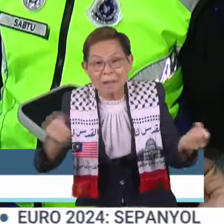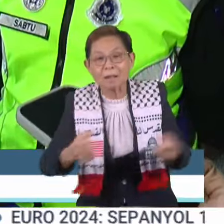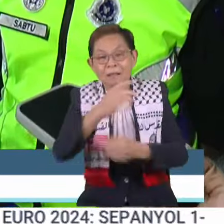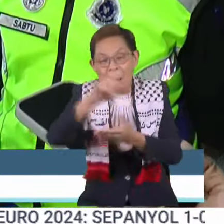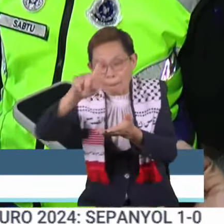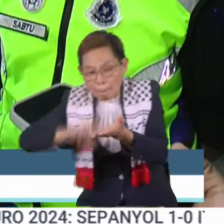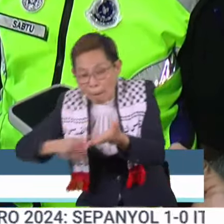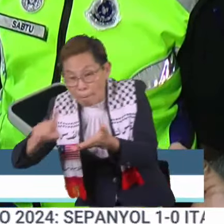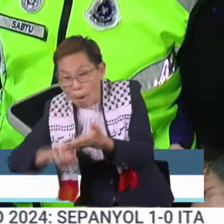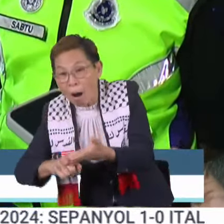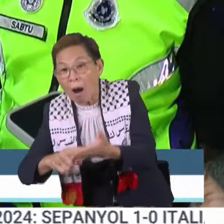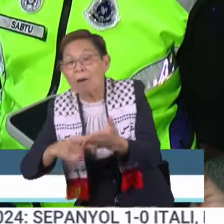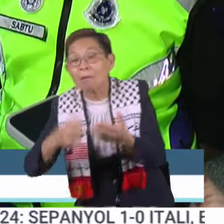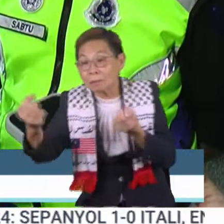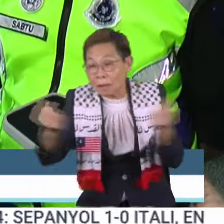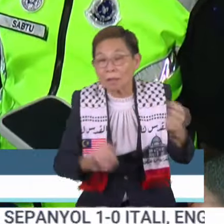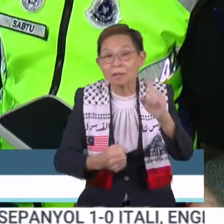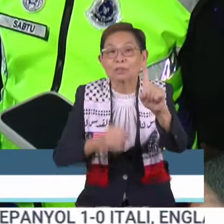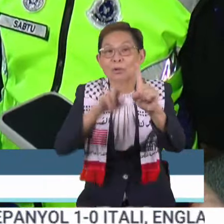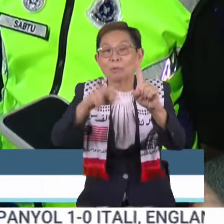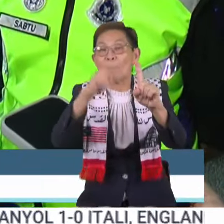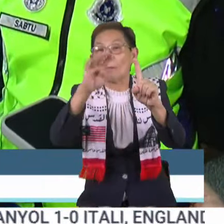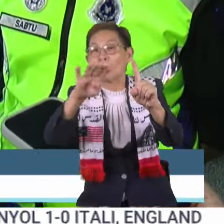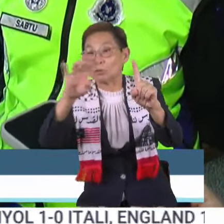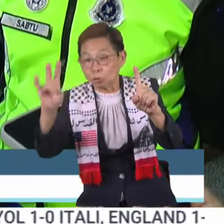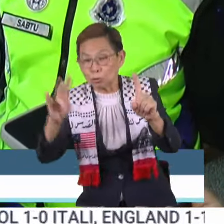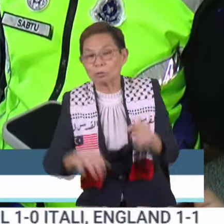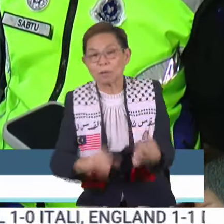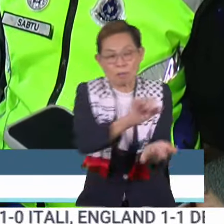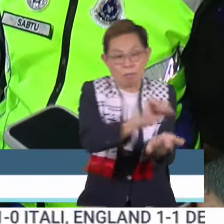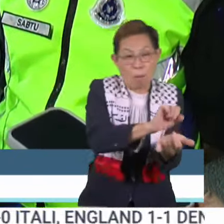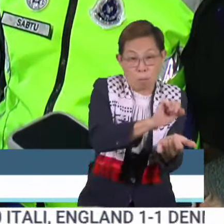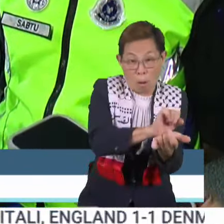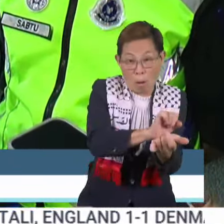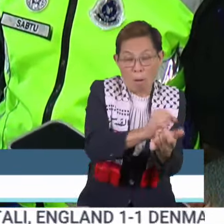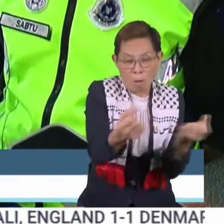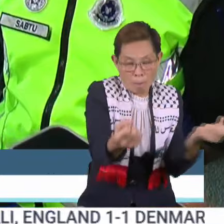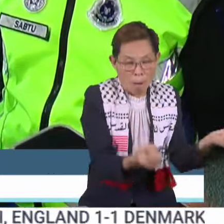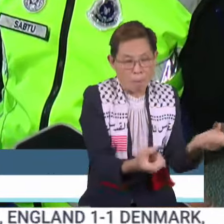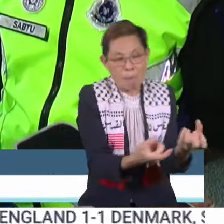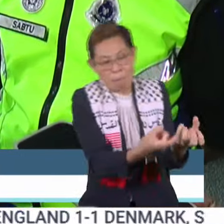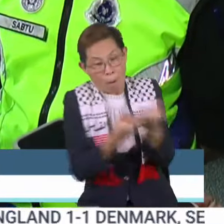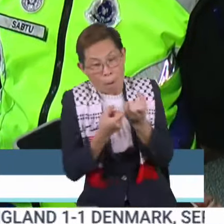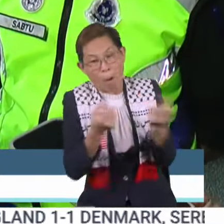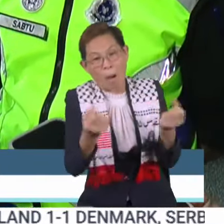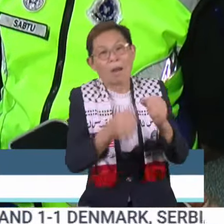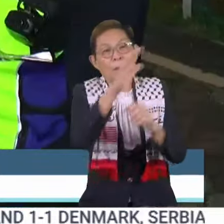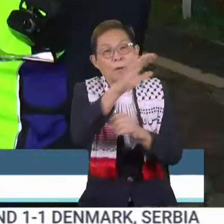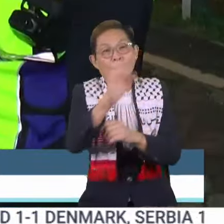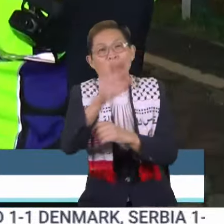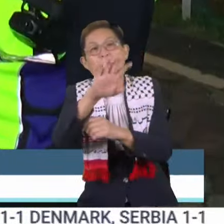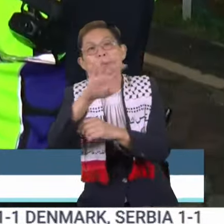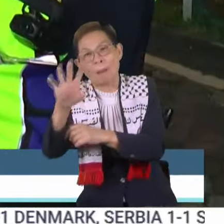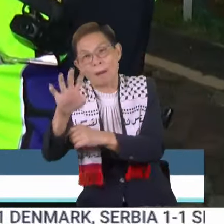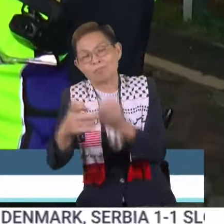kenderaan 1,407 dan notis penahanan kenderaan ialah sebanyak 554.